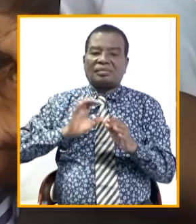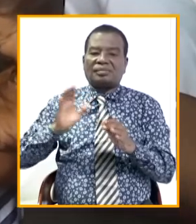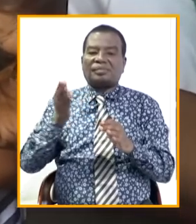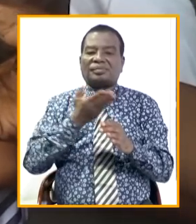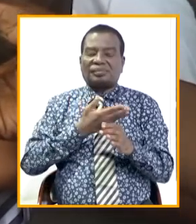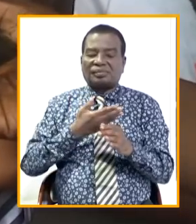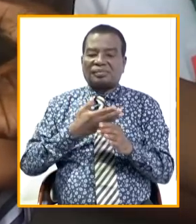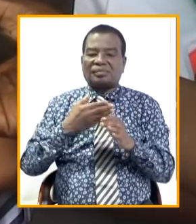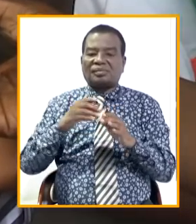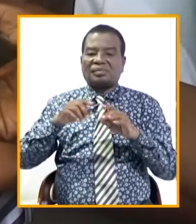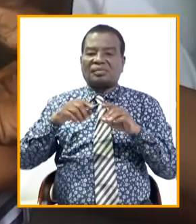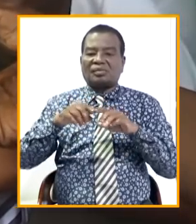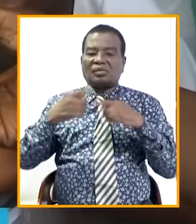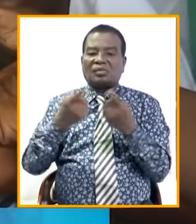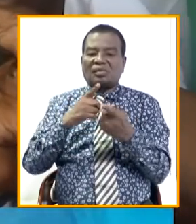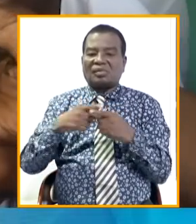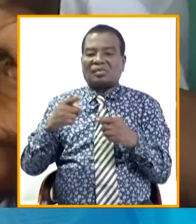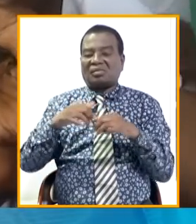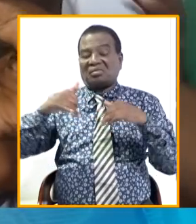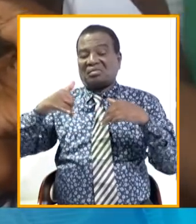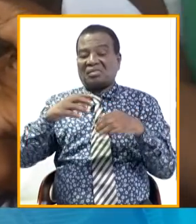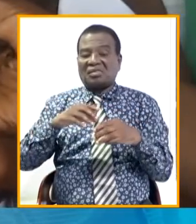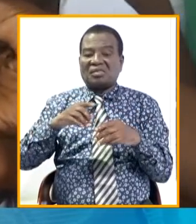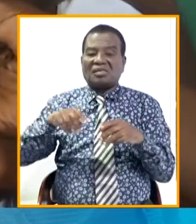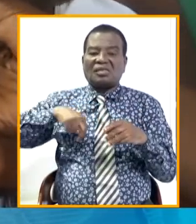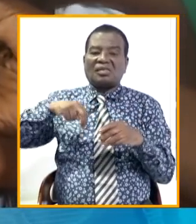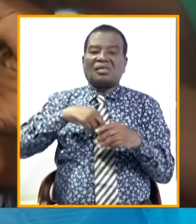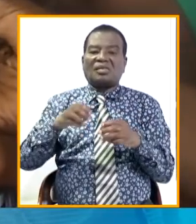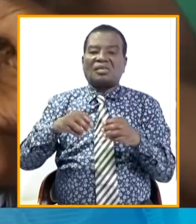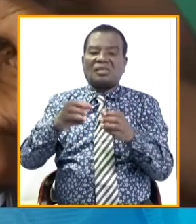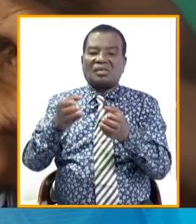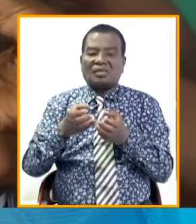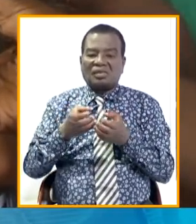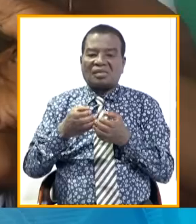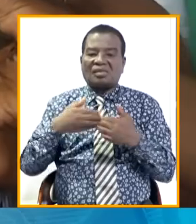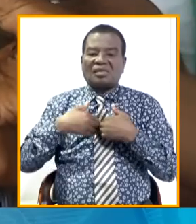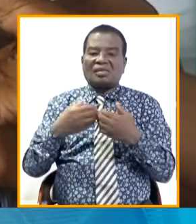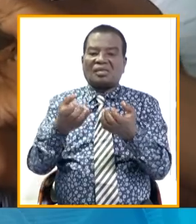secteur est un peu sinistré. Toutefois, nous avons essayé d'élaborer